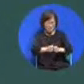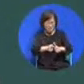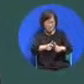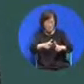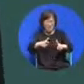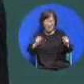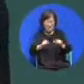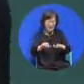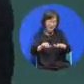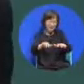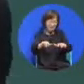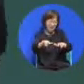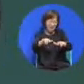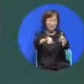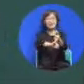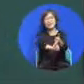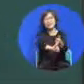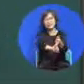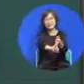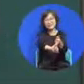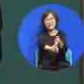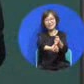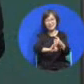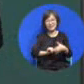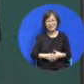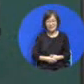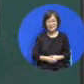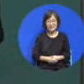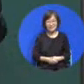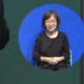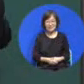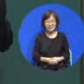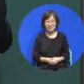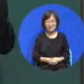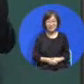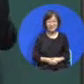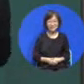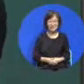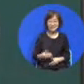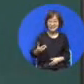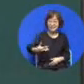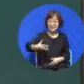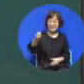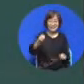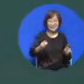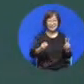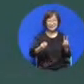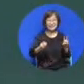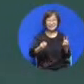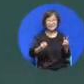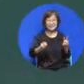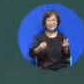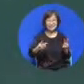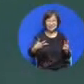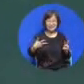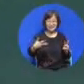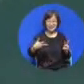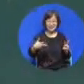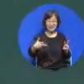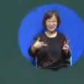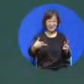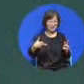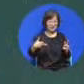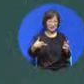the sky. And as the sand 그리고 뭐라고 shore. 되어 있습니까? And then what it says. 22장 17절에 and in verse 17 네